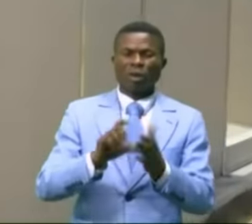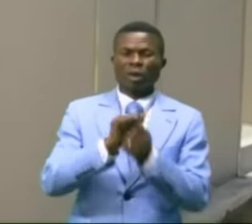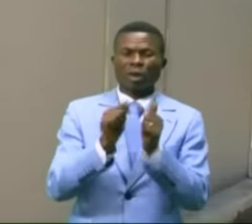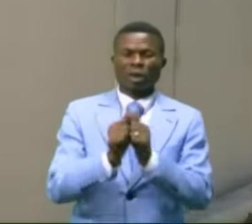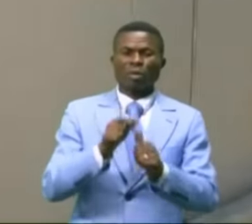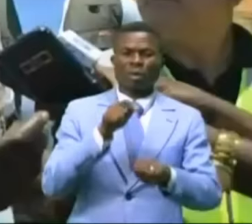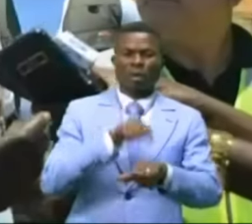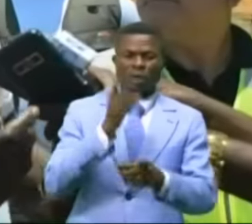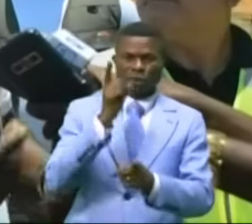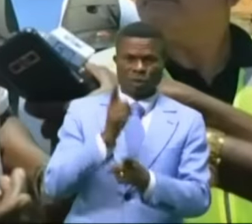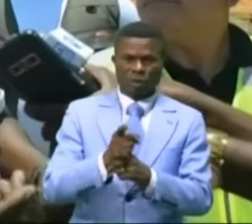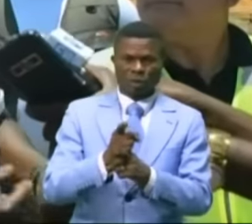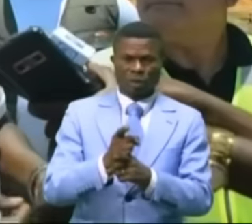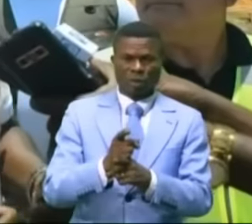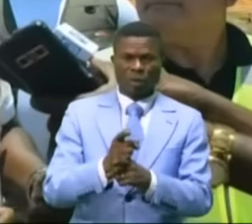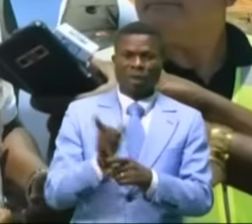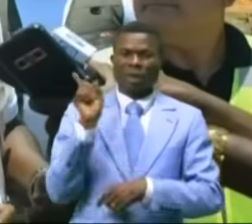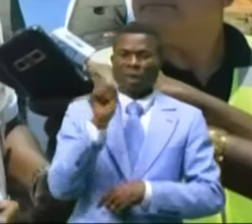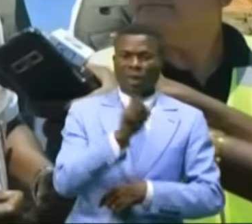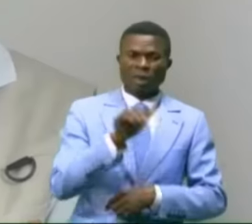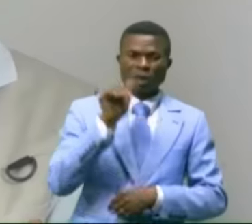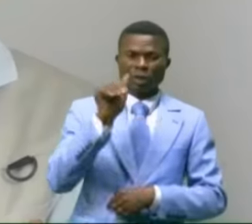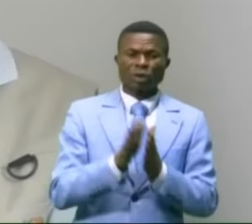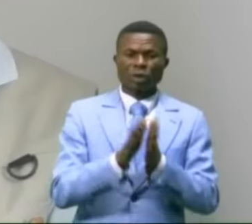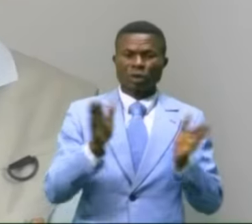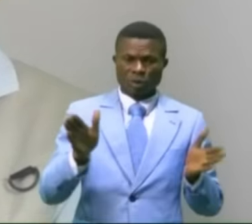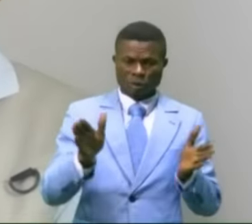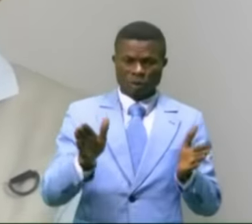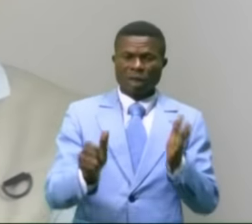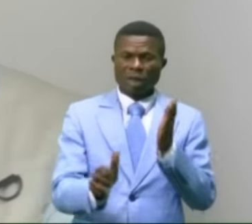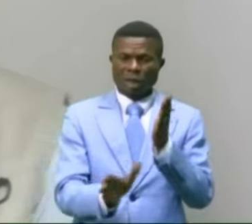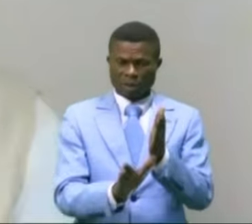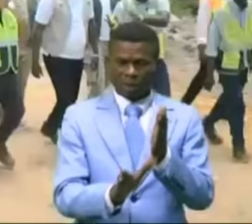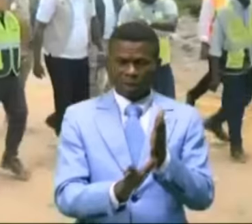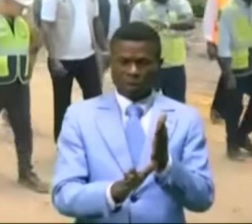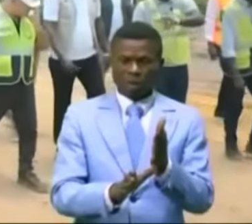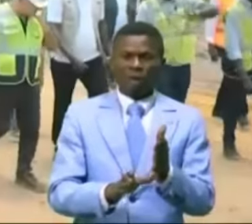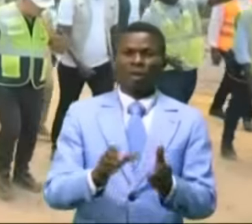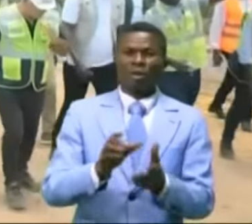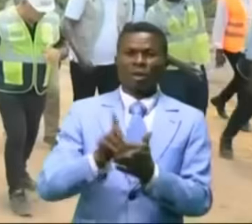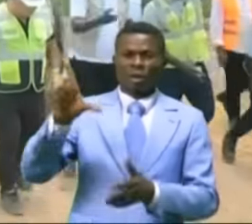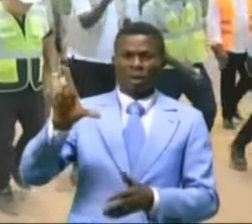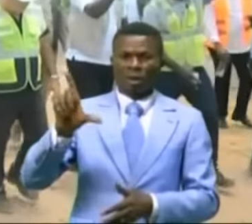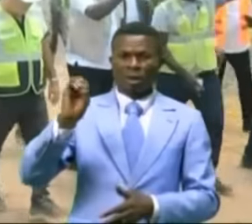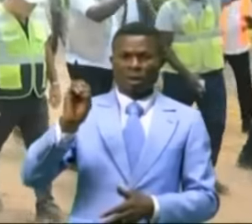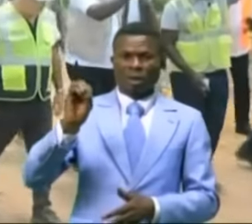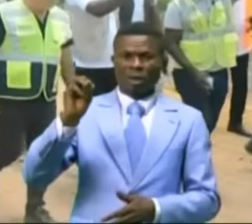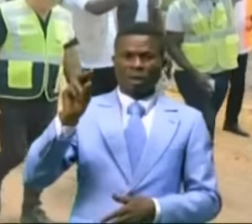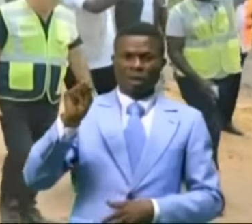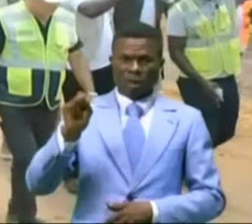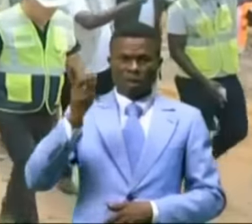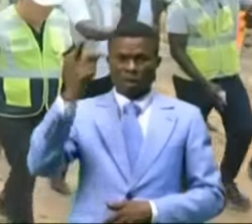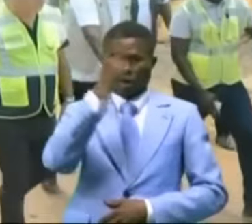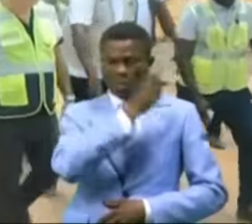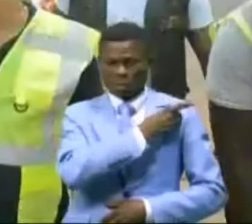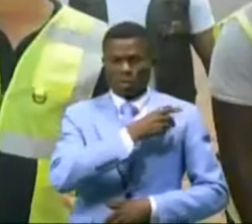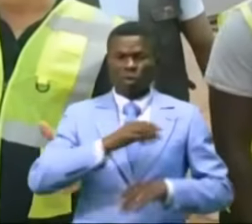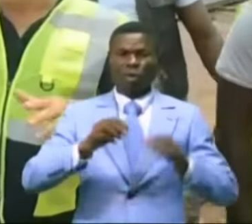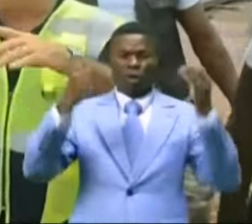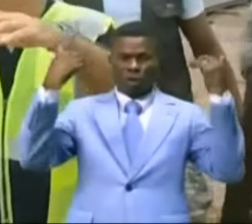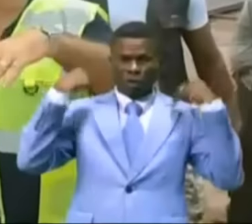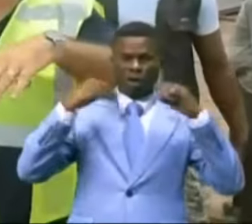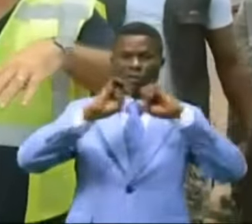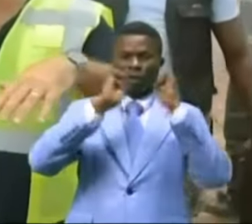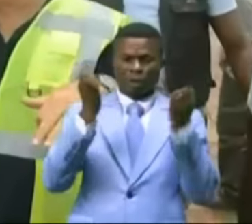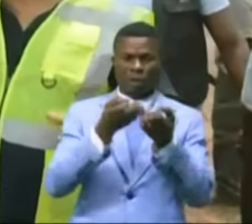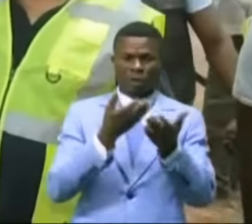contractuelles. Il était accompagné du DGA Léopold Mouyembe et des techniciens de la Coprim. La délégation